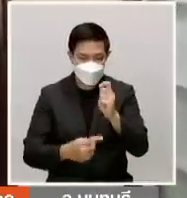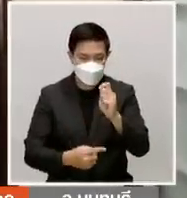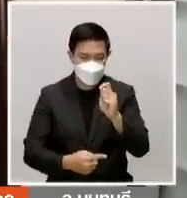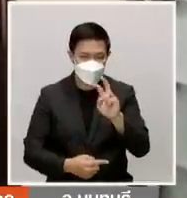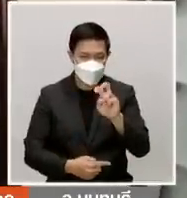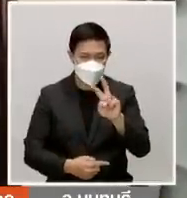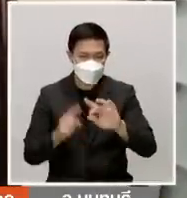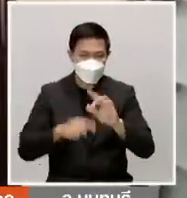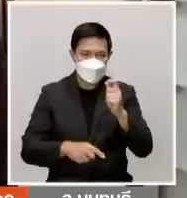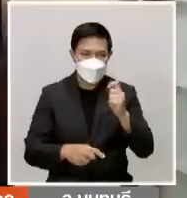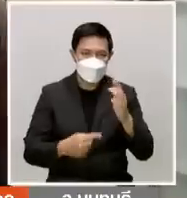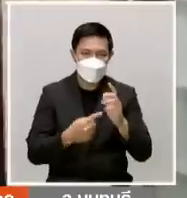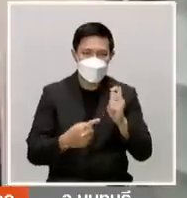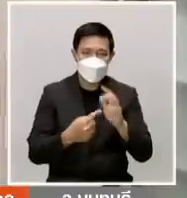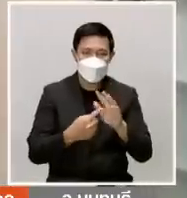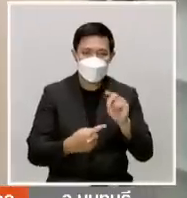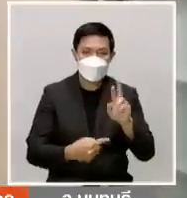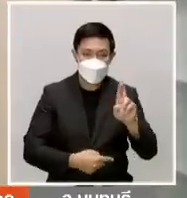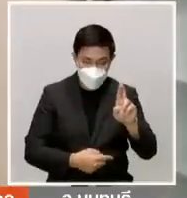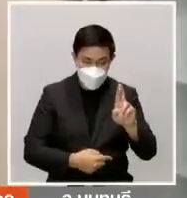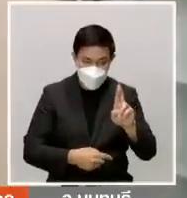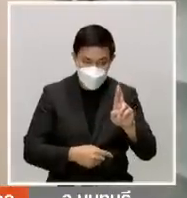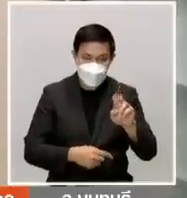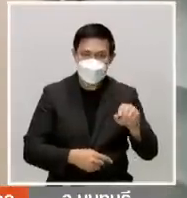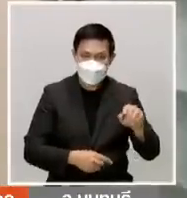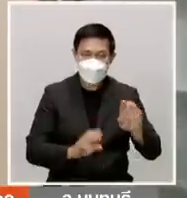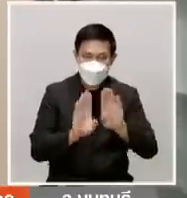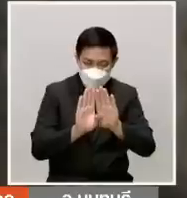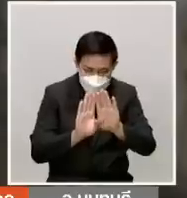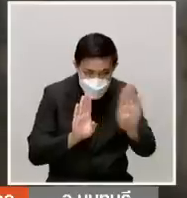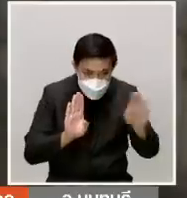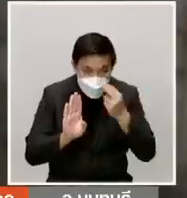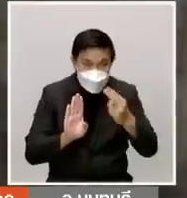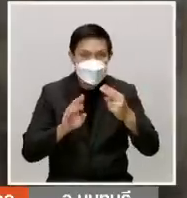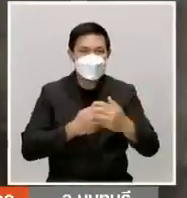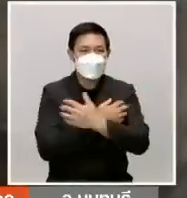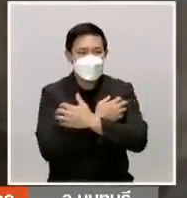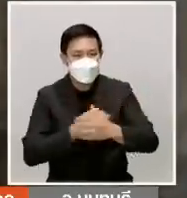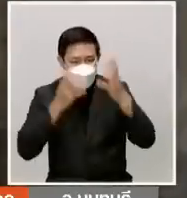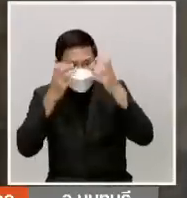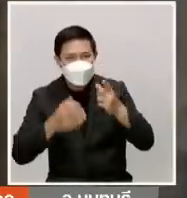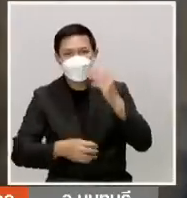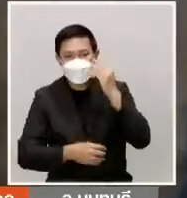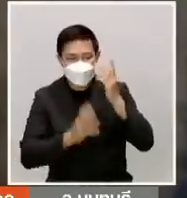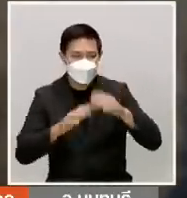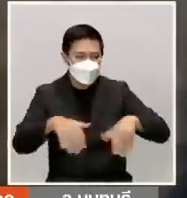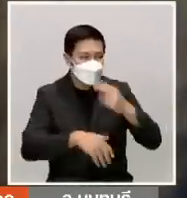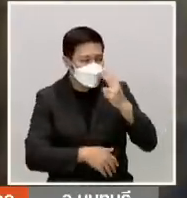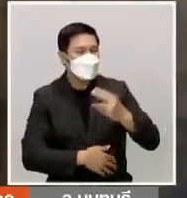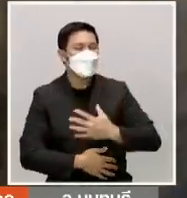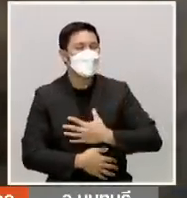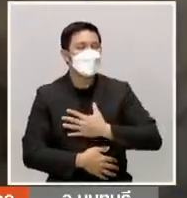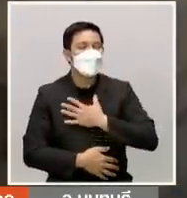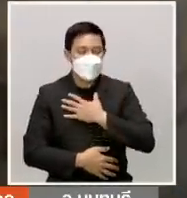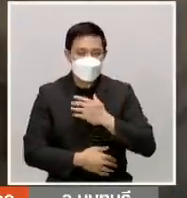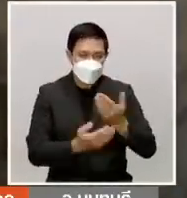คะเปิดประตูมาค่ะเจอหมีแบบนี้นะคะก็เนี่ยค่ะมันก็น่ารักนะคะแล้วก็สร้างขวัญและกำลังใจให้กับคนในพื้นที่ด้วยบ